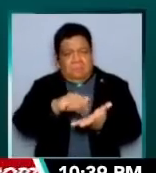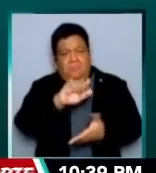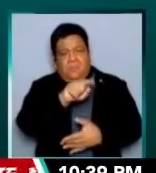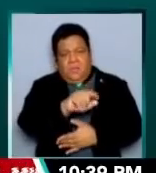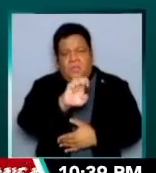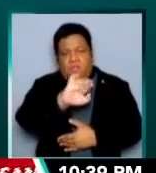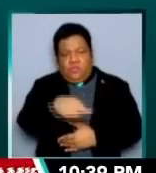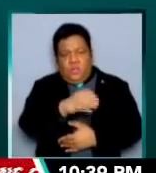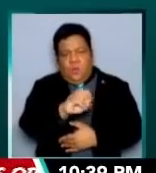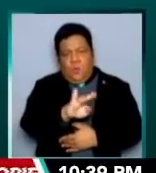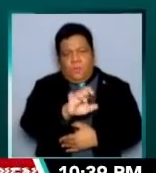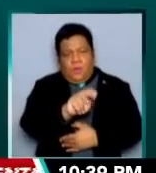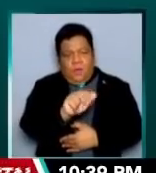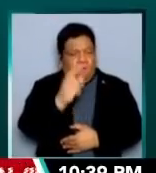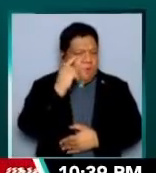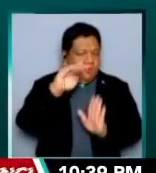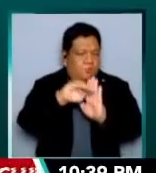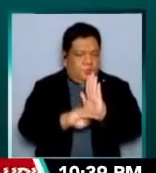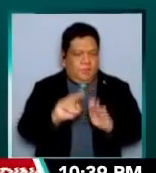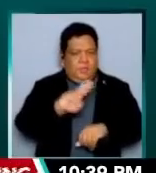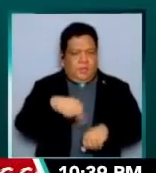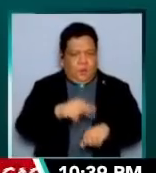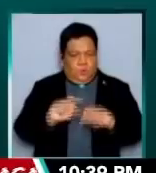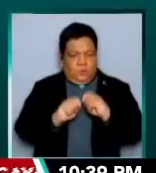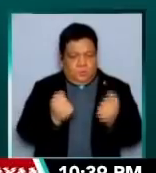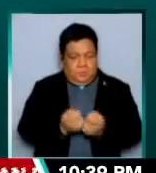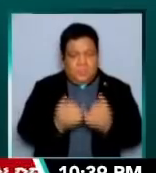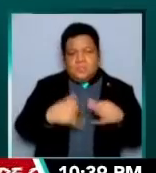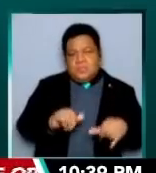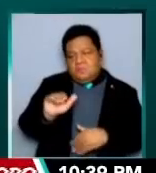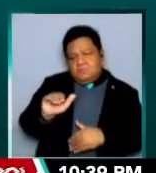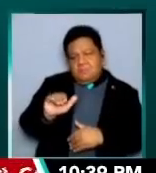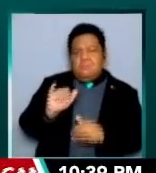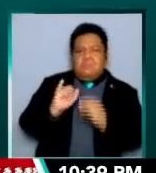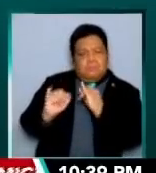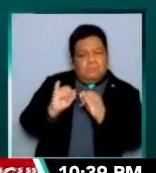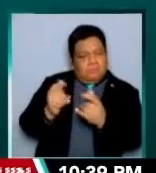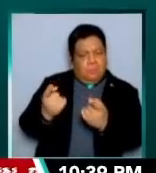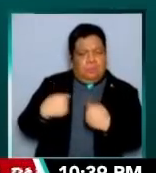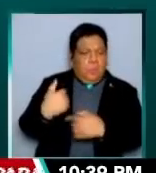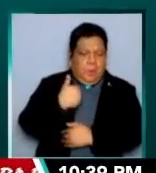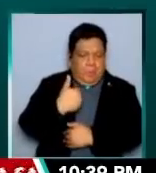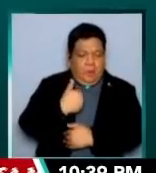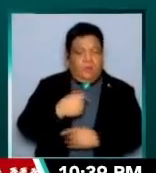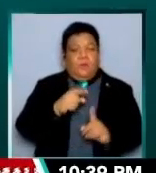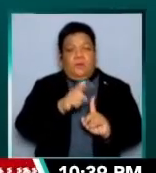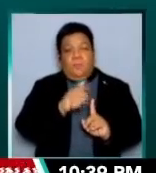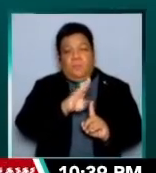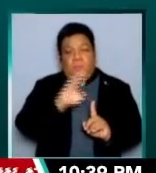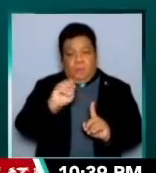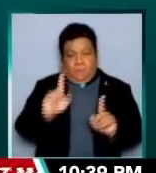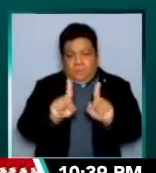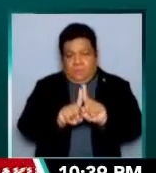sa listahan ng national team. Hinihingan pa namin ng payag ang PATAFA. Panawagan din ng BBM SARA Unit Team sa Commission on Higher